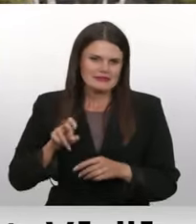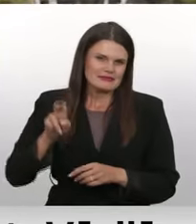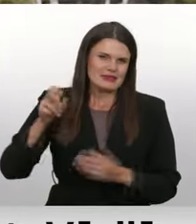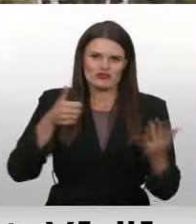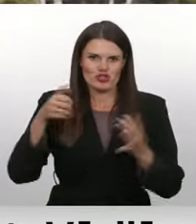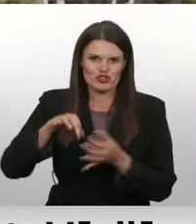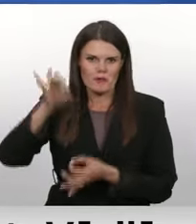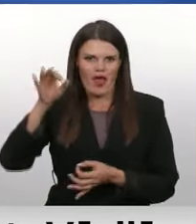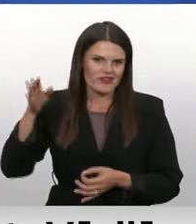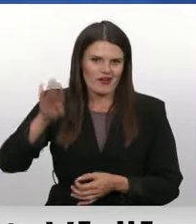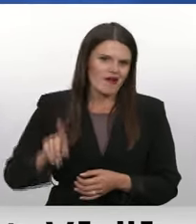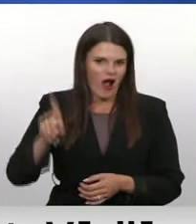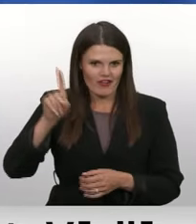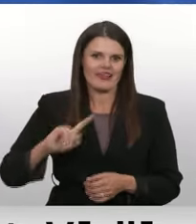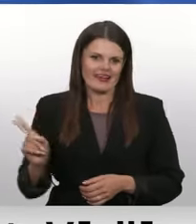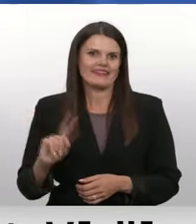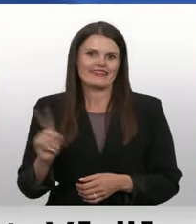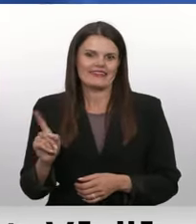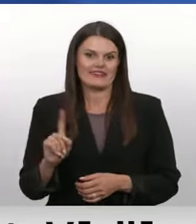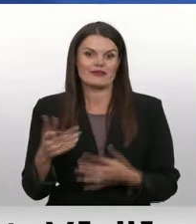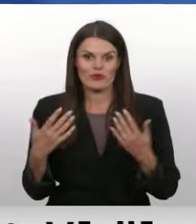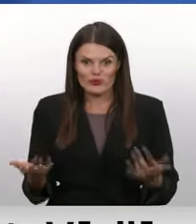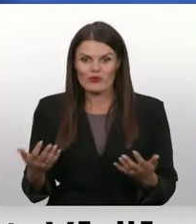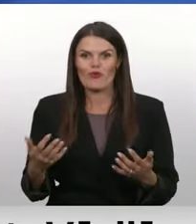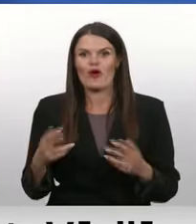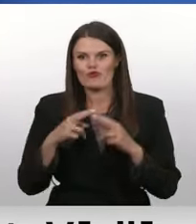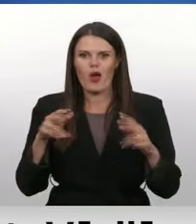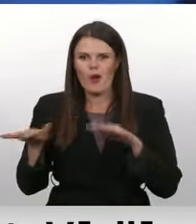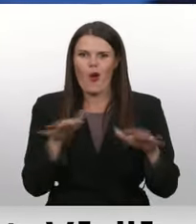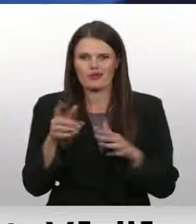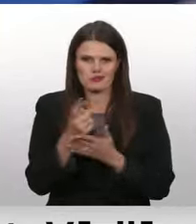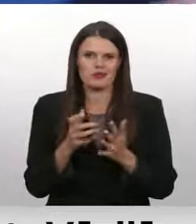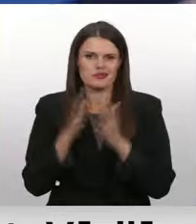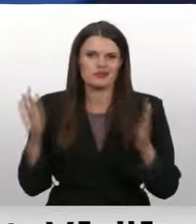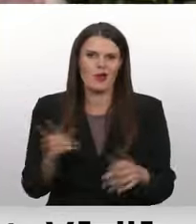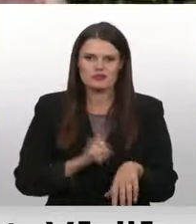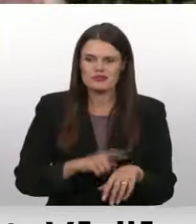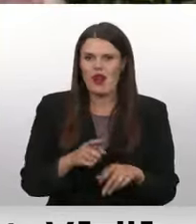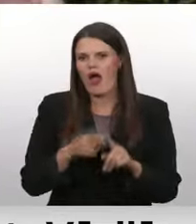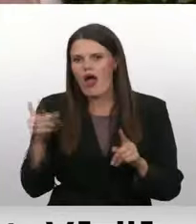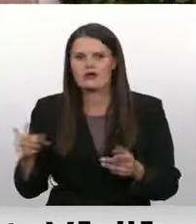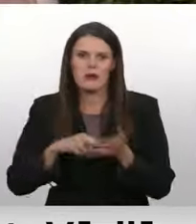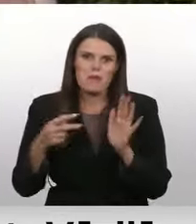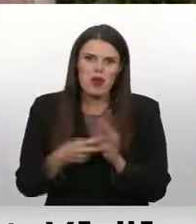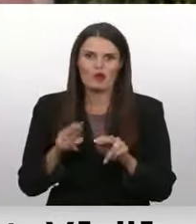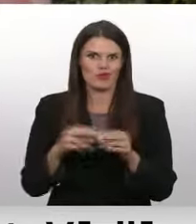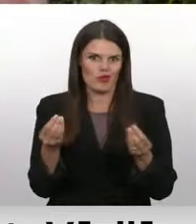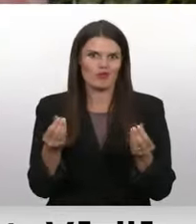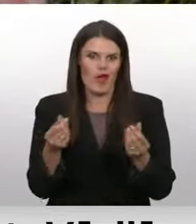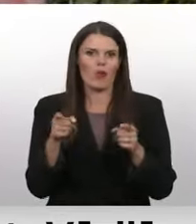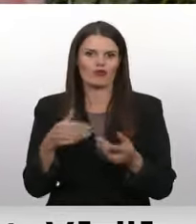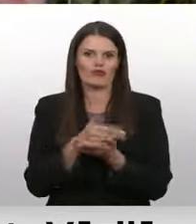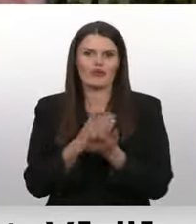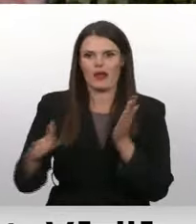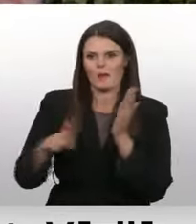kalnā, bet ir. Nometnes sarīkošana prasa krietni laiku, plānošanu un arī līdzekļus, ar kuriem